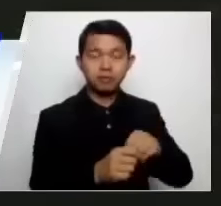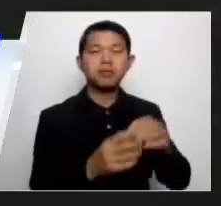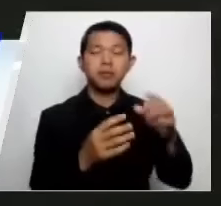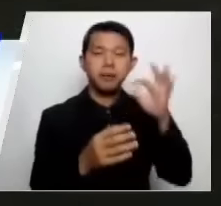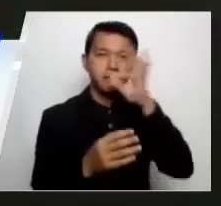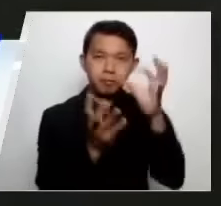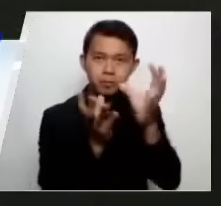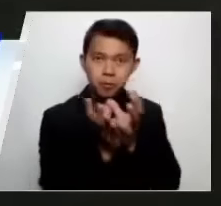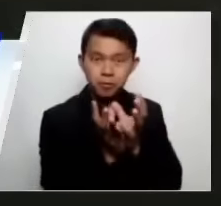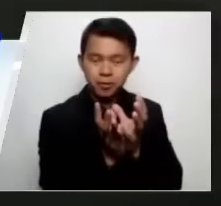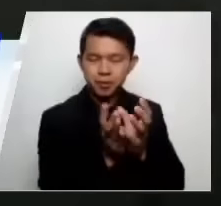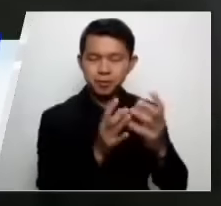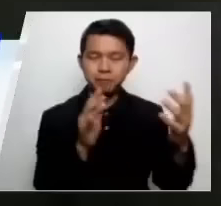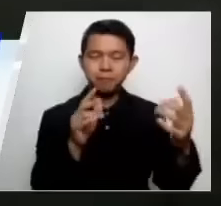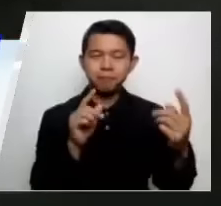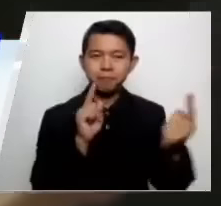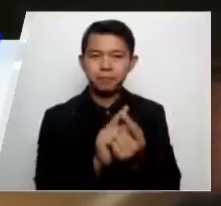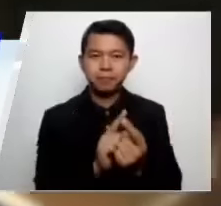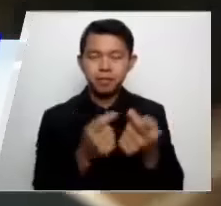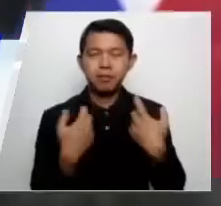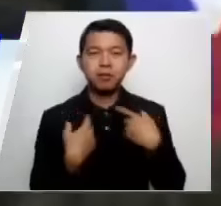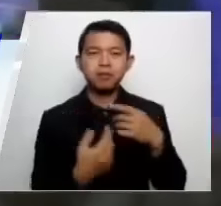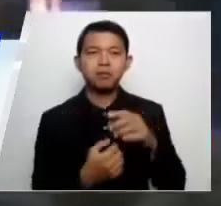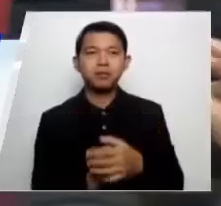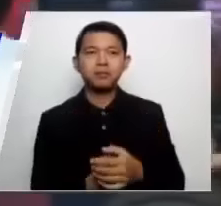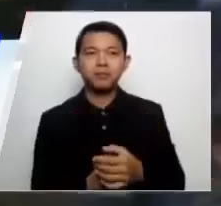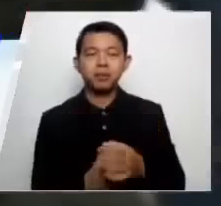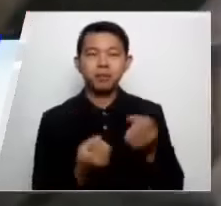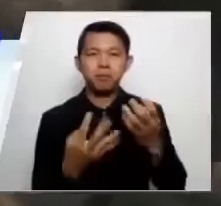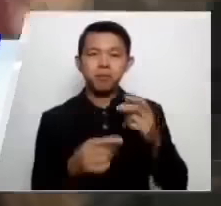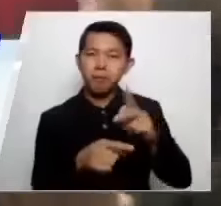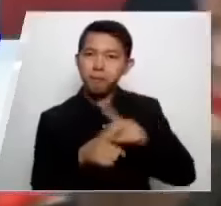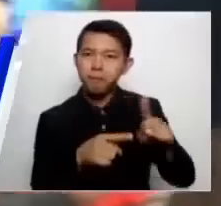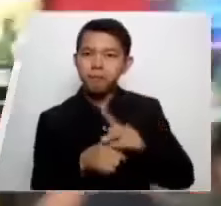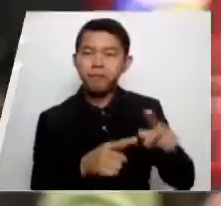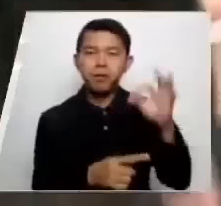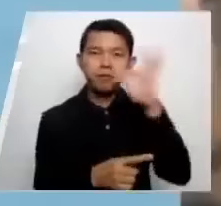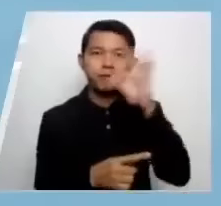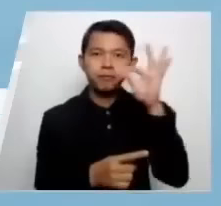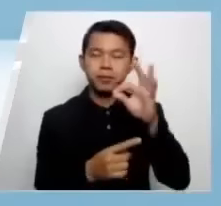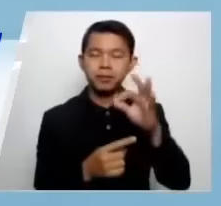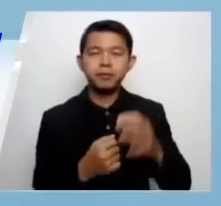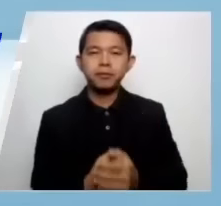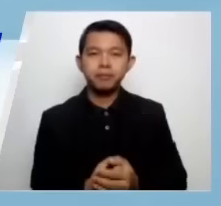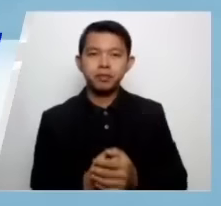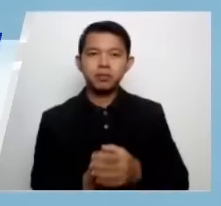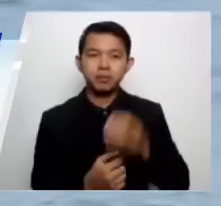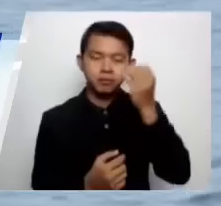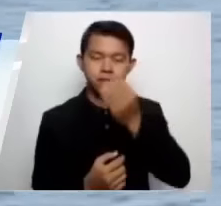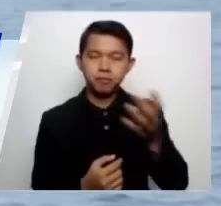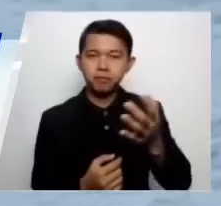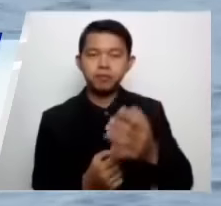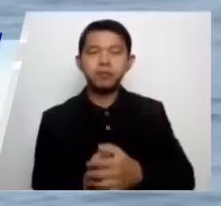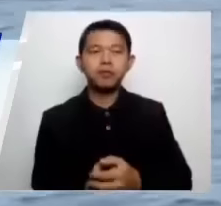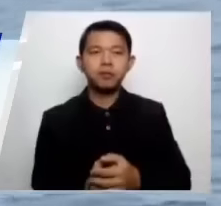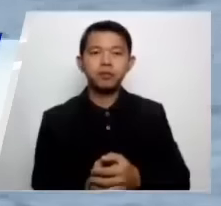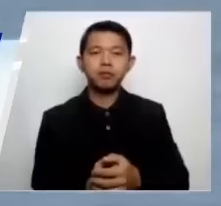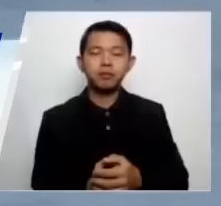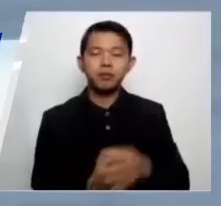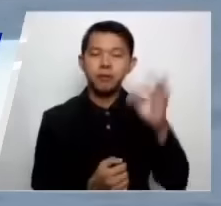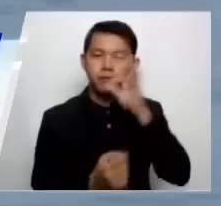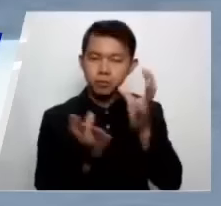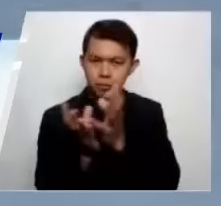7,000 Pilipino sa Vietnam na karamihan ay mga professionals. Paliwanag niya sa harap ng Filipino community ang maritime cooperation o ang pakikipaugnayan